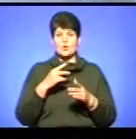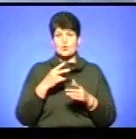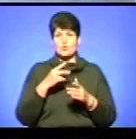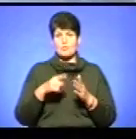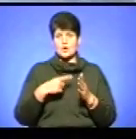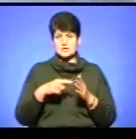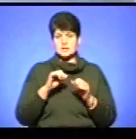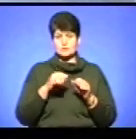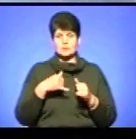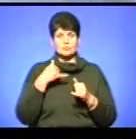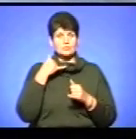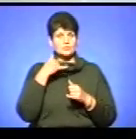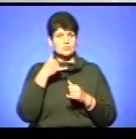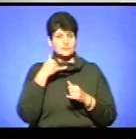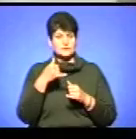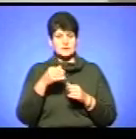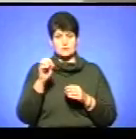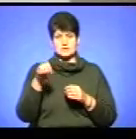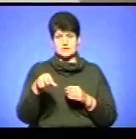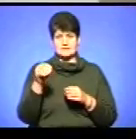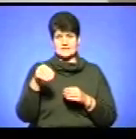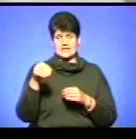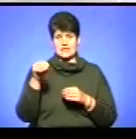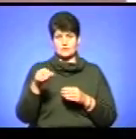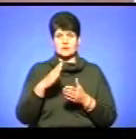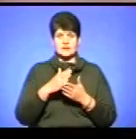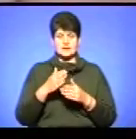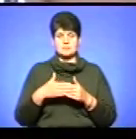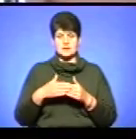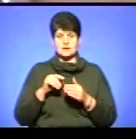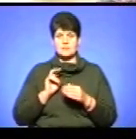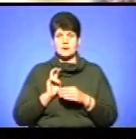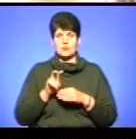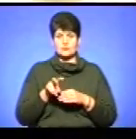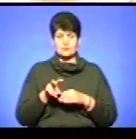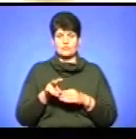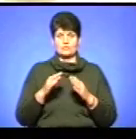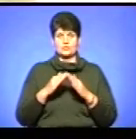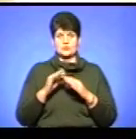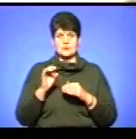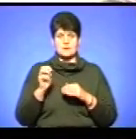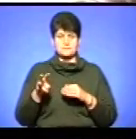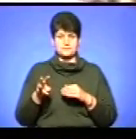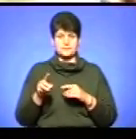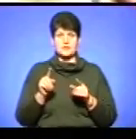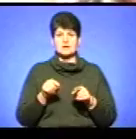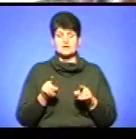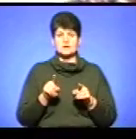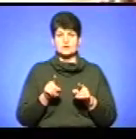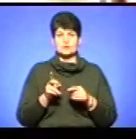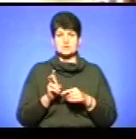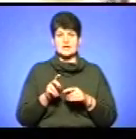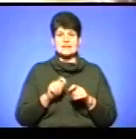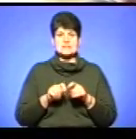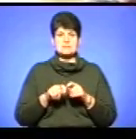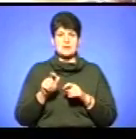можна подати телефоном або через скриньку, яка встановлена при вході у будівлю РЕМу. Тільки що вийшла, не знаю, інспектор